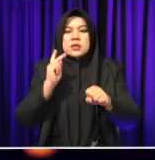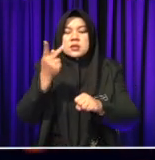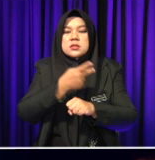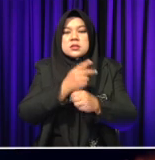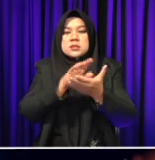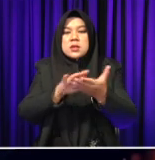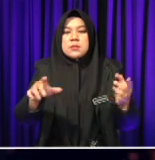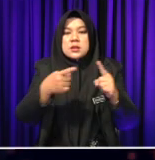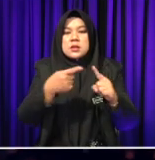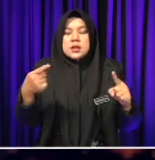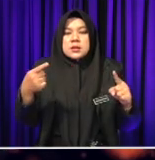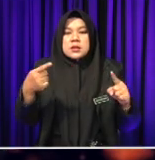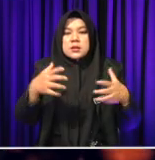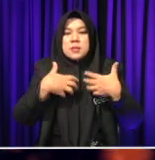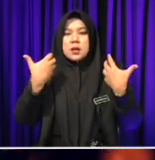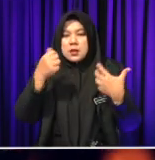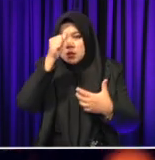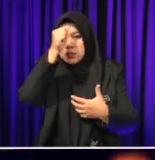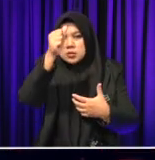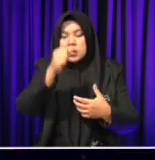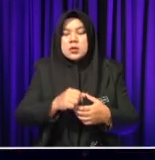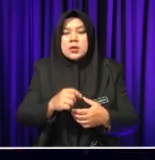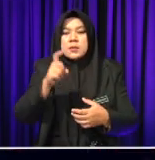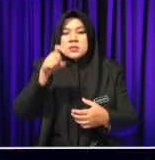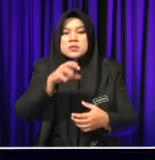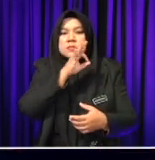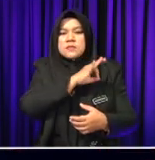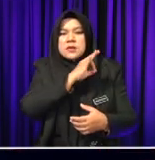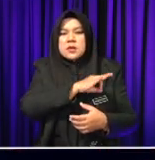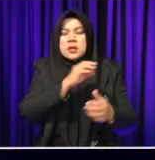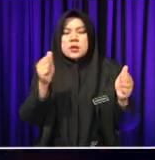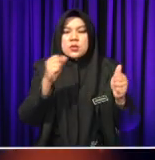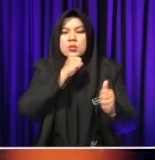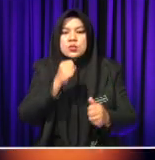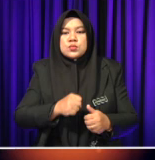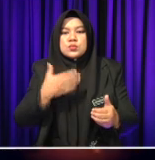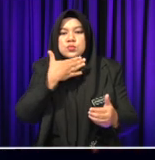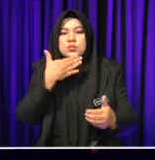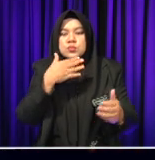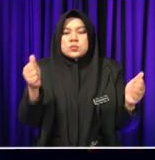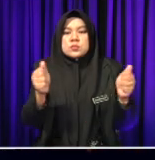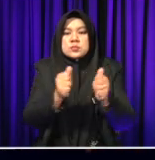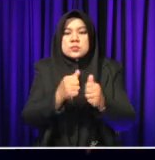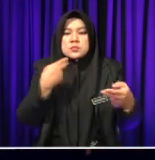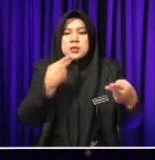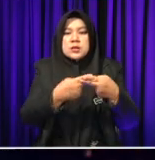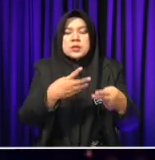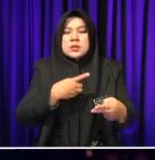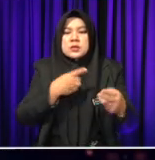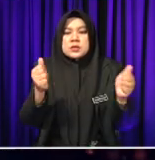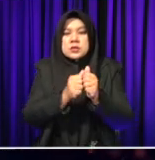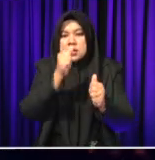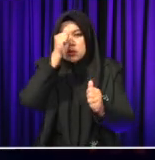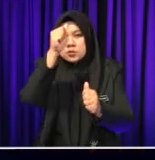Allah Yang kedua kita hendaklah memanfaatkan usia muda kita dengan mendekatkan diri kepada Allah agar kehidupan kita